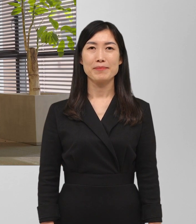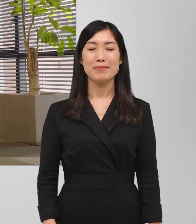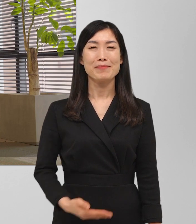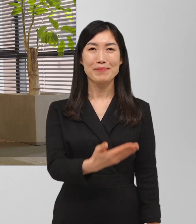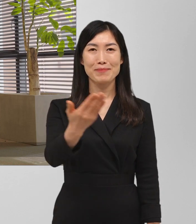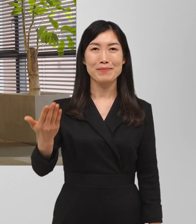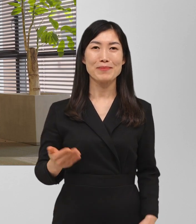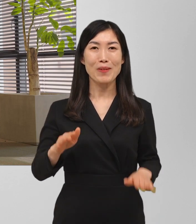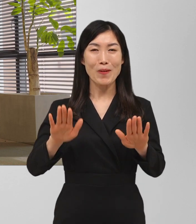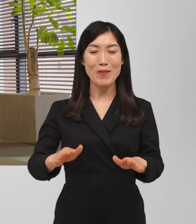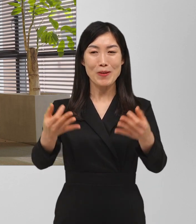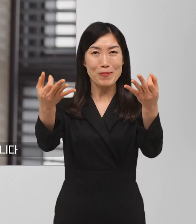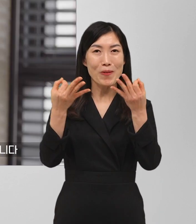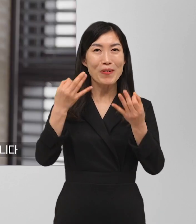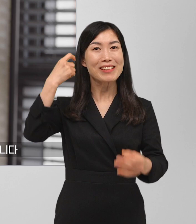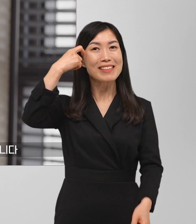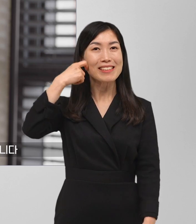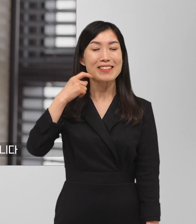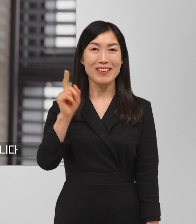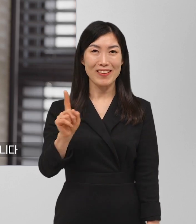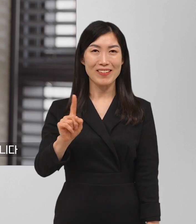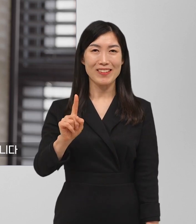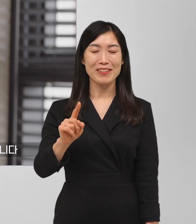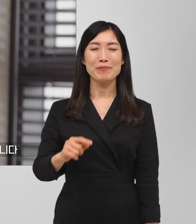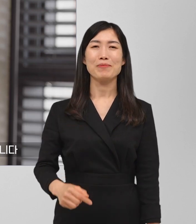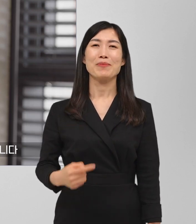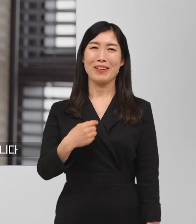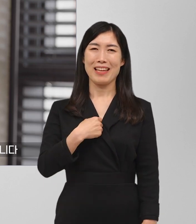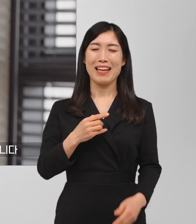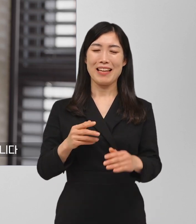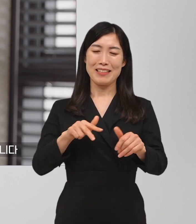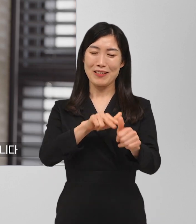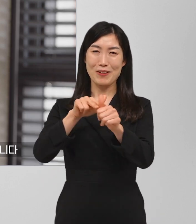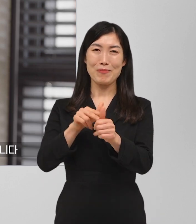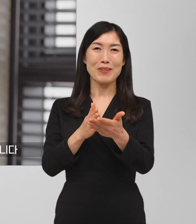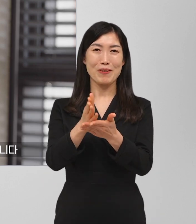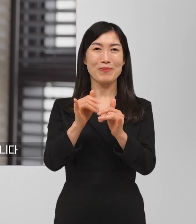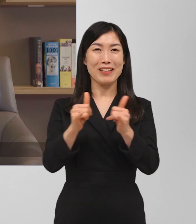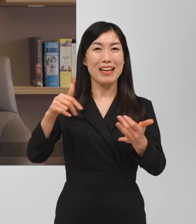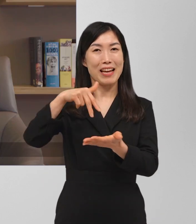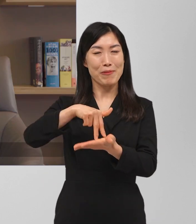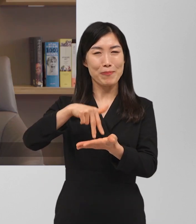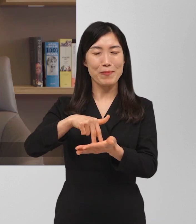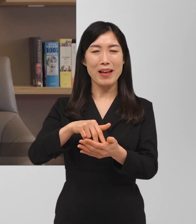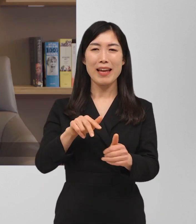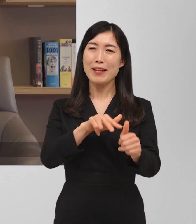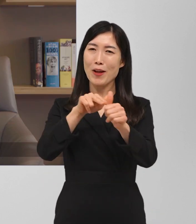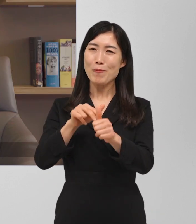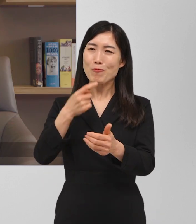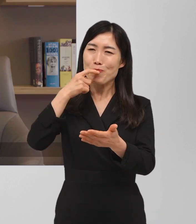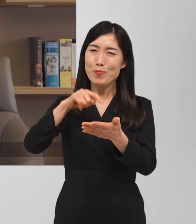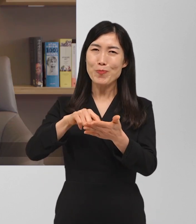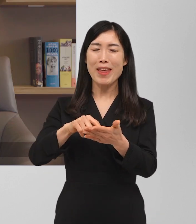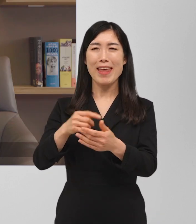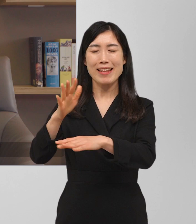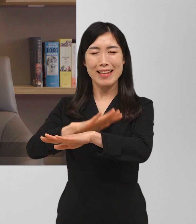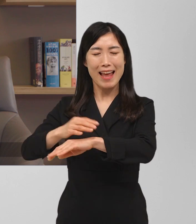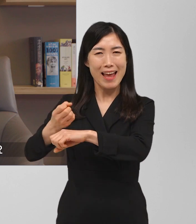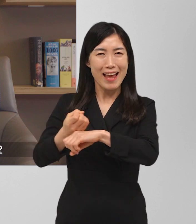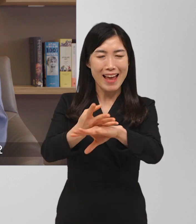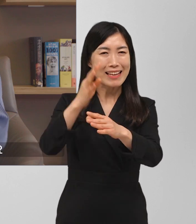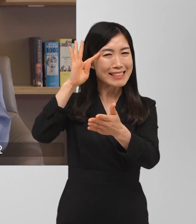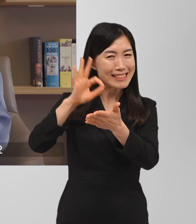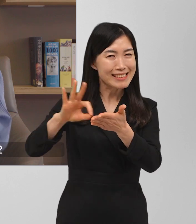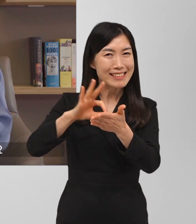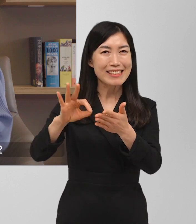오늘 여러분 어떠셨나요? 쉽게 정확한 정보를 제공하기 위해서 한번 노력을 해봤습니다. 앞으로도 여러분과 함께 더 좋은